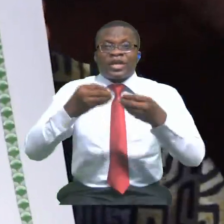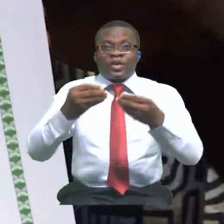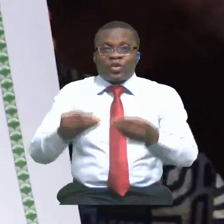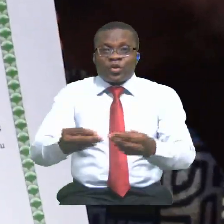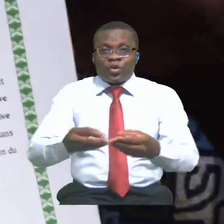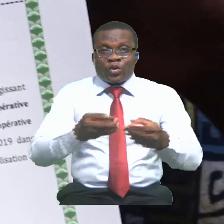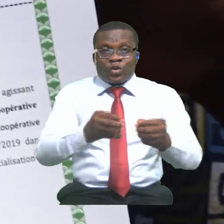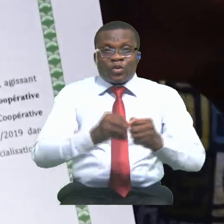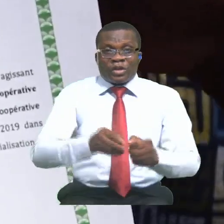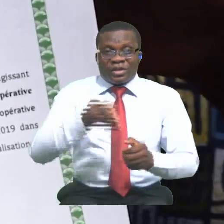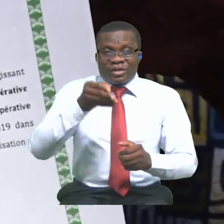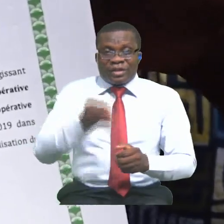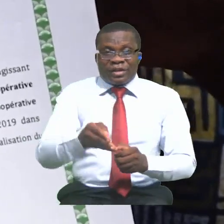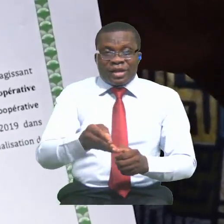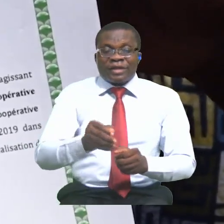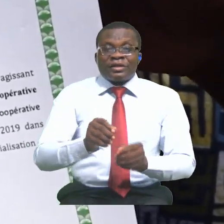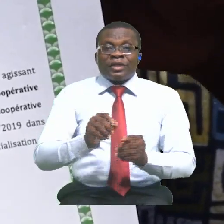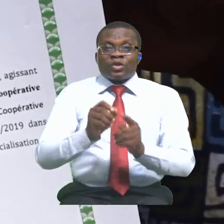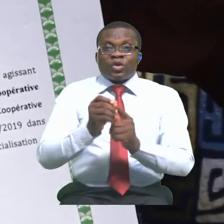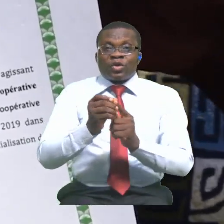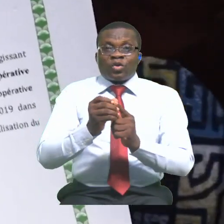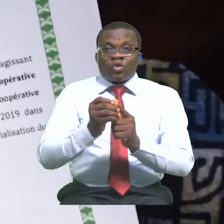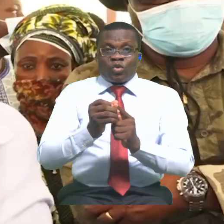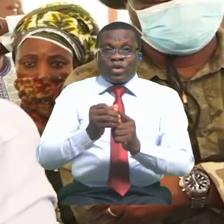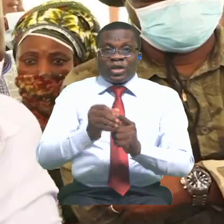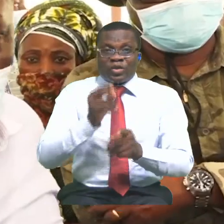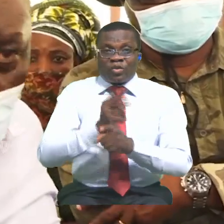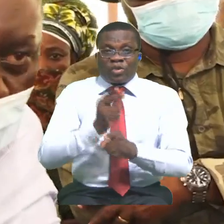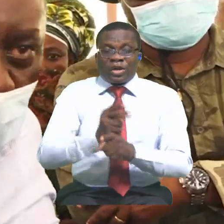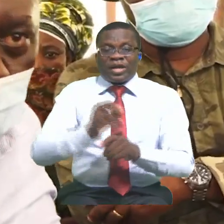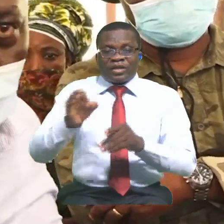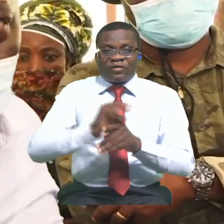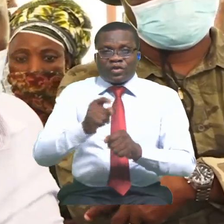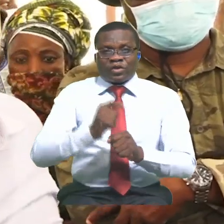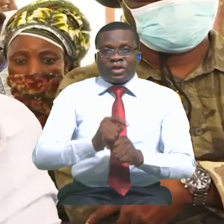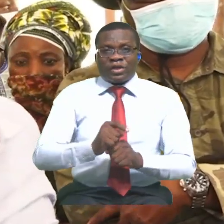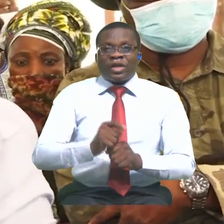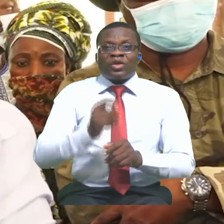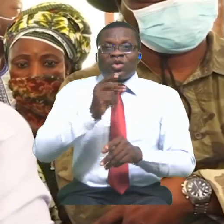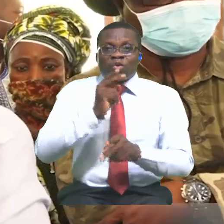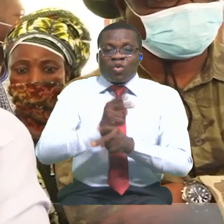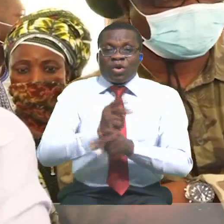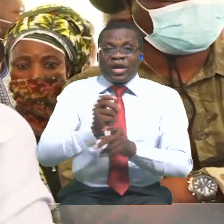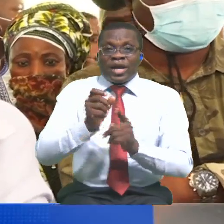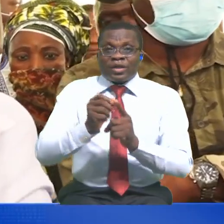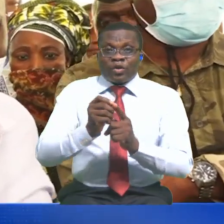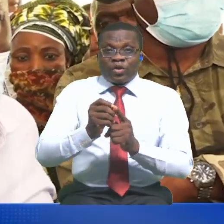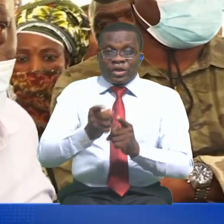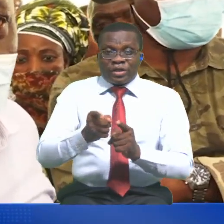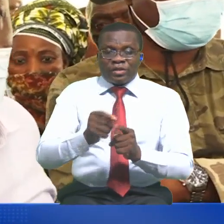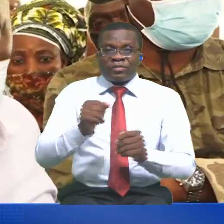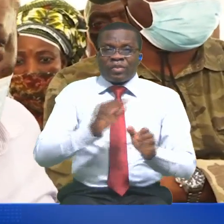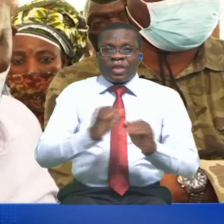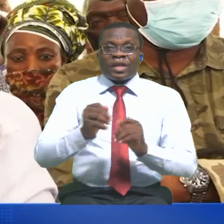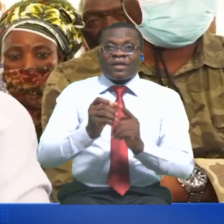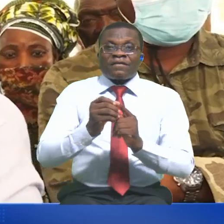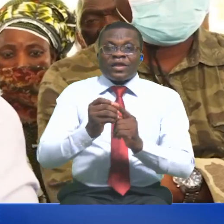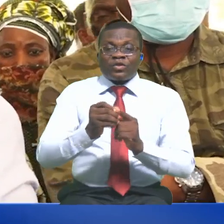Toujours à Ouessé, une riserie est déjà fonctionnelle. Cette mini riserie qui fait du riz